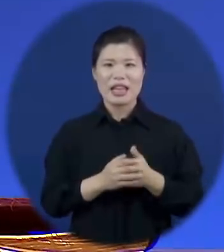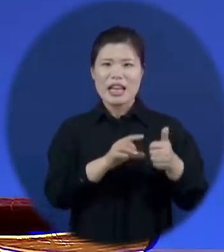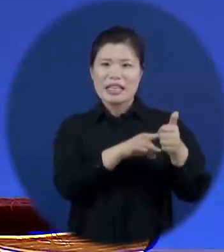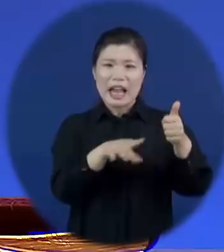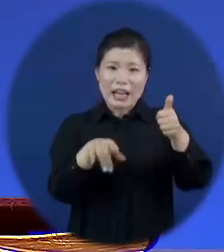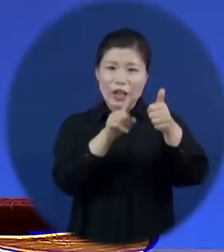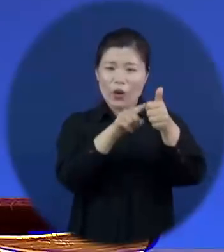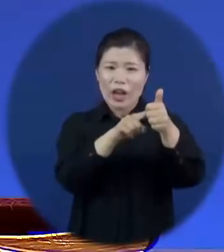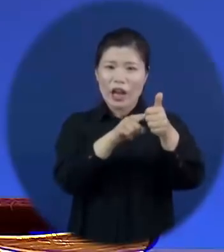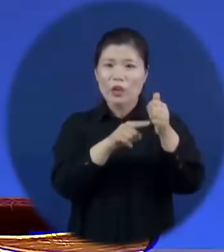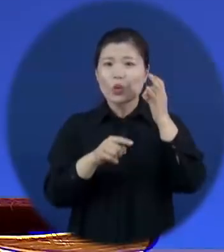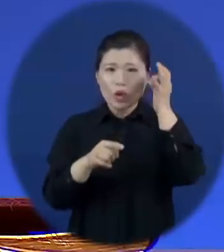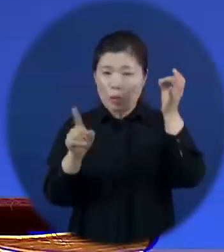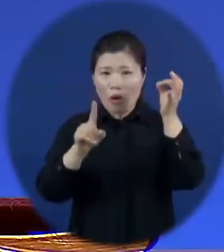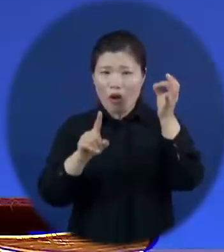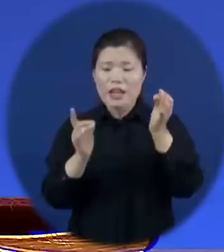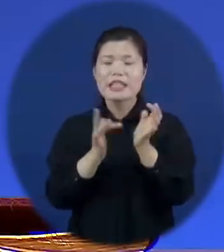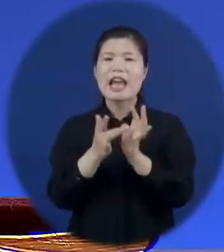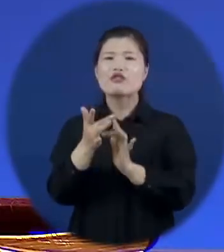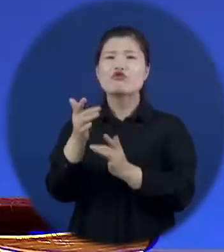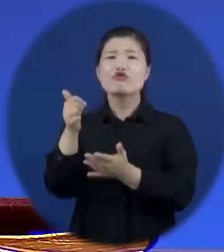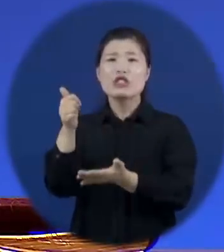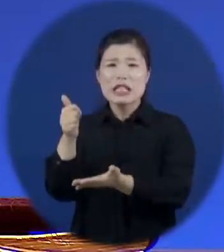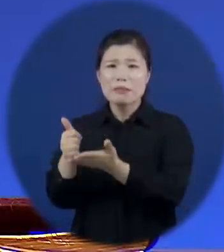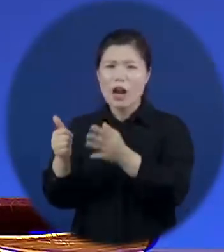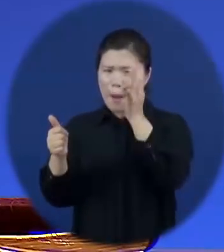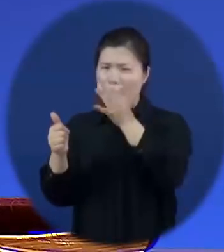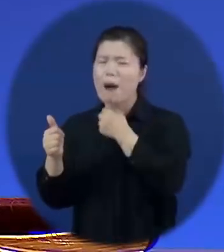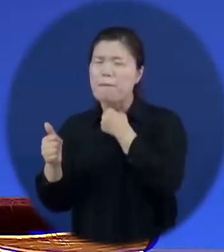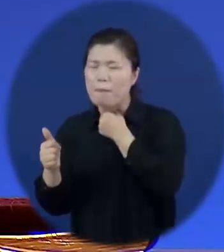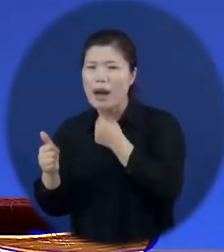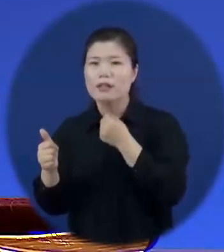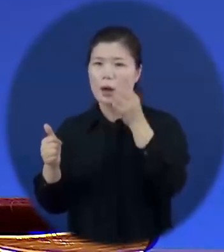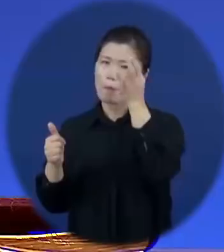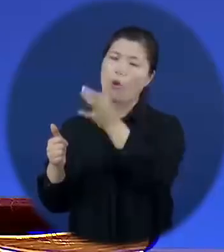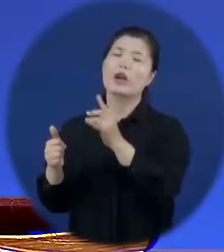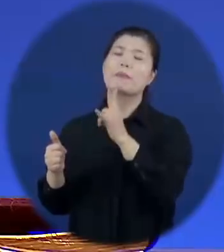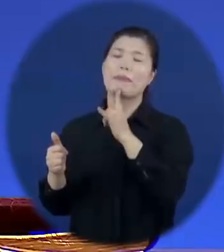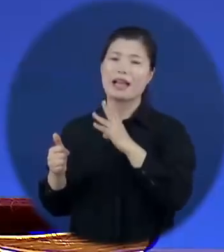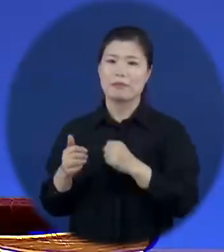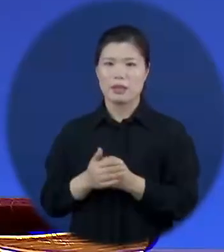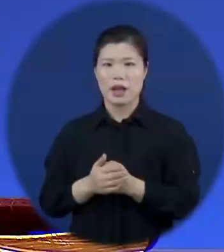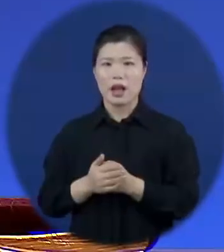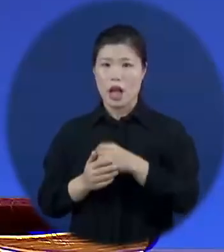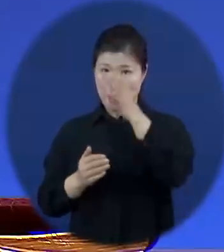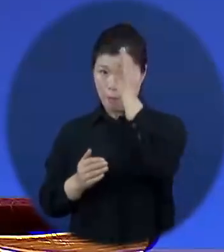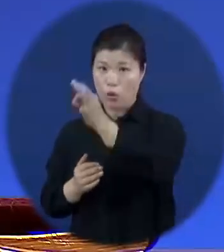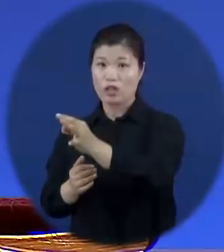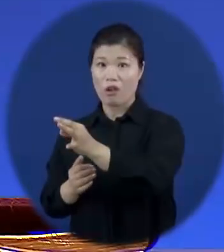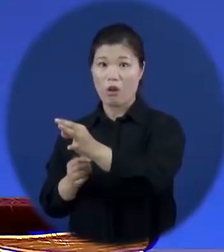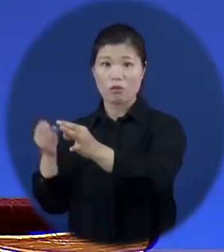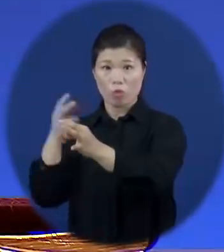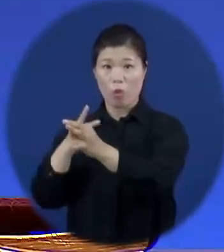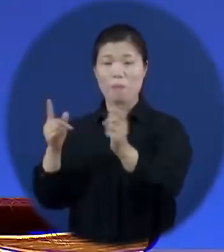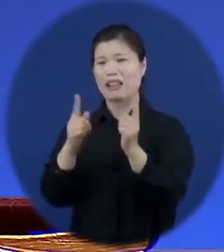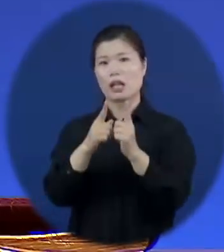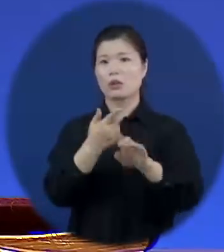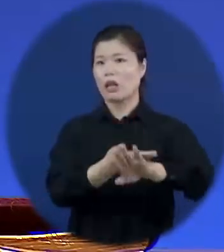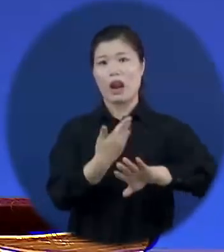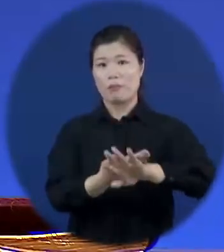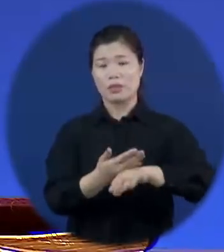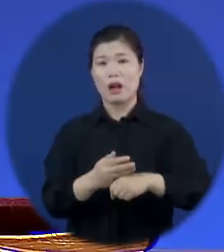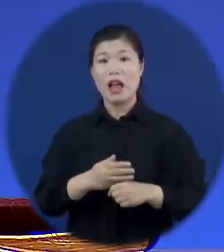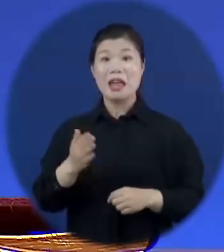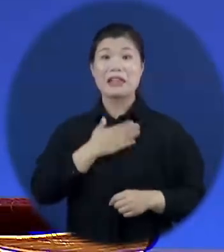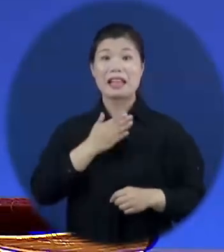노력은 단지 지나가는 예수님을 볼 수 있을 뿐이었습니다. 보는 것과 만나는 것은 다른 것입니다. 저는